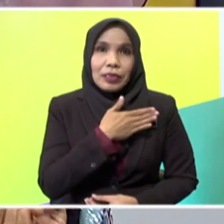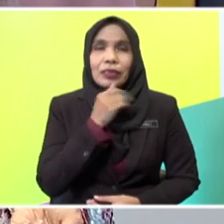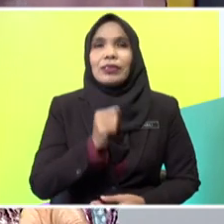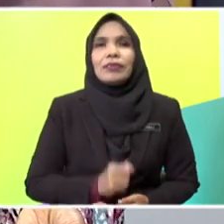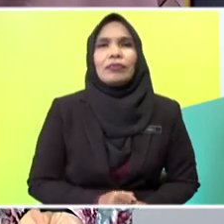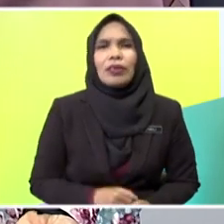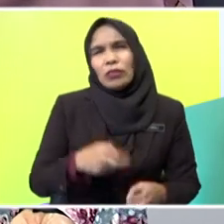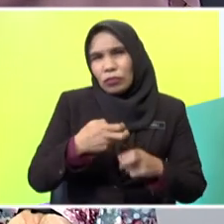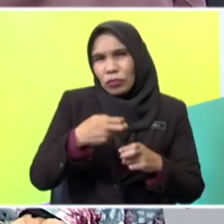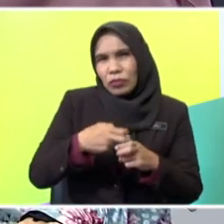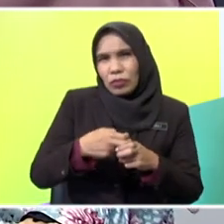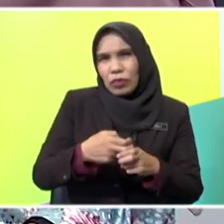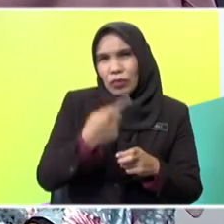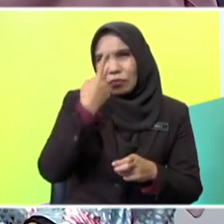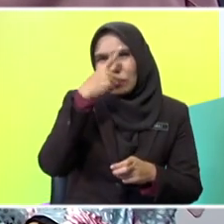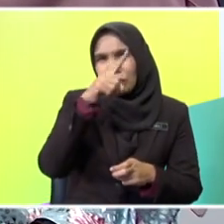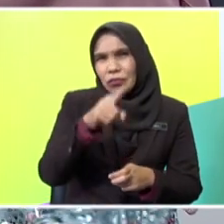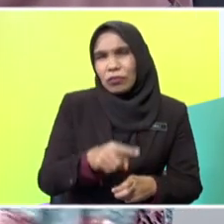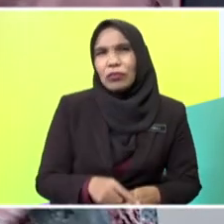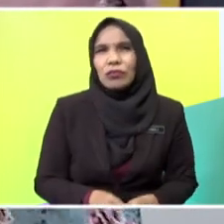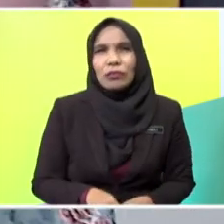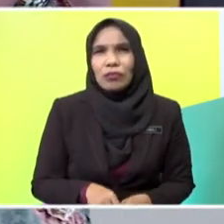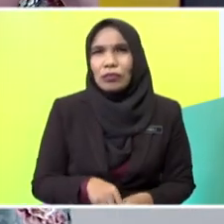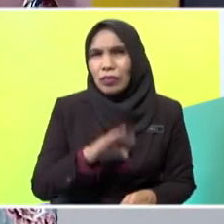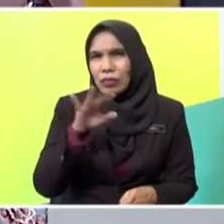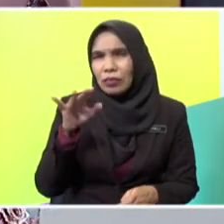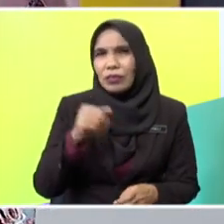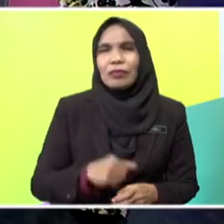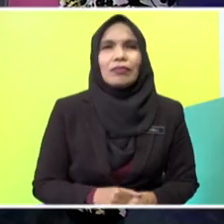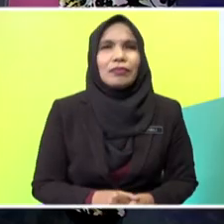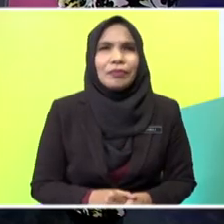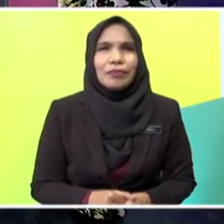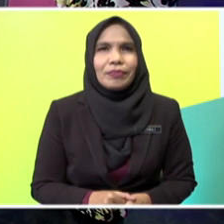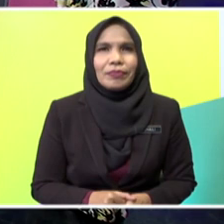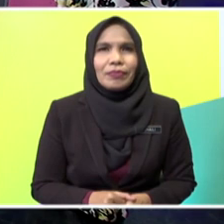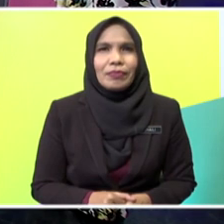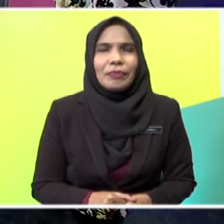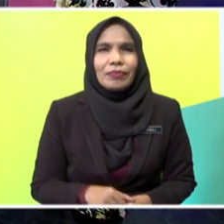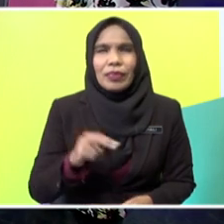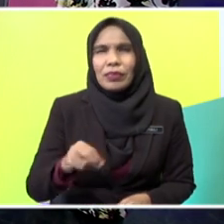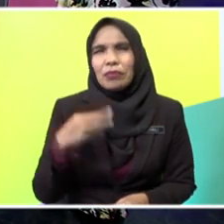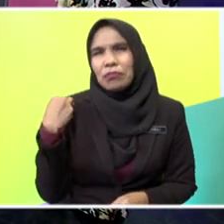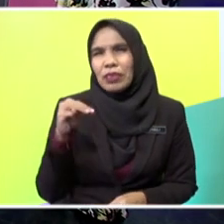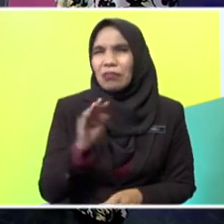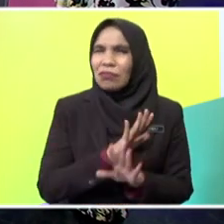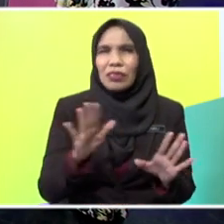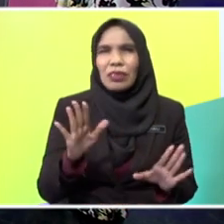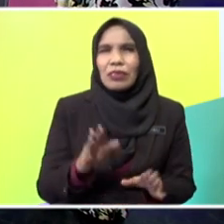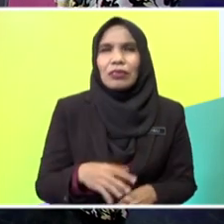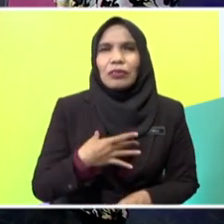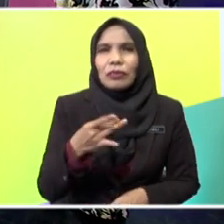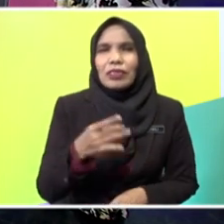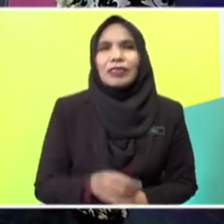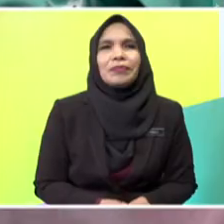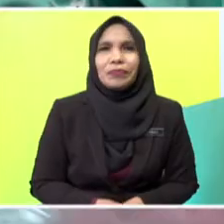Keliling. Dia pun pening. Panjang. Betul. Jadi hilang minatnya untuk membuat ni. Jadi kita guna konsep B.